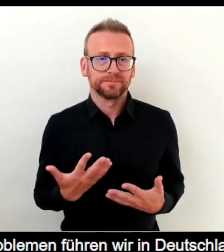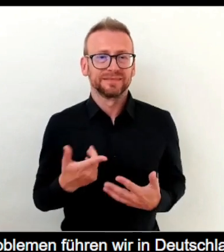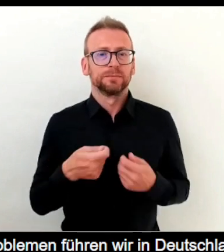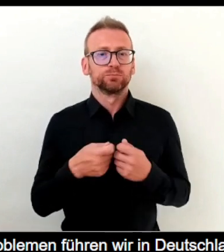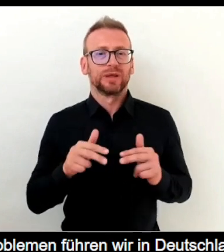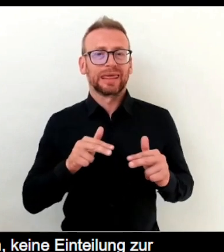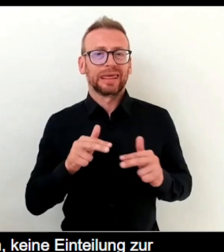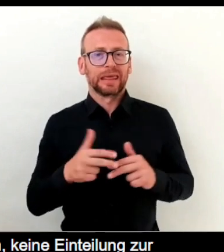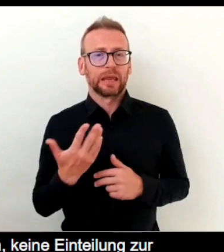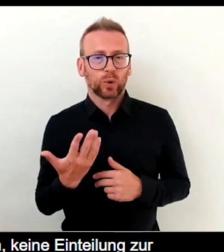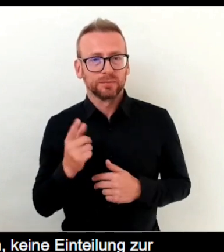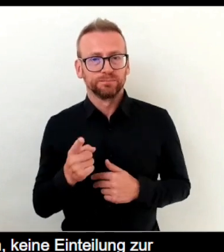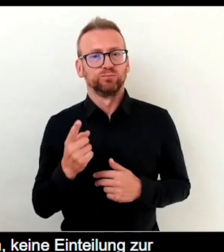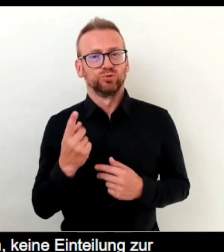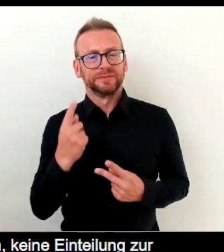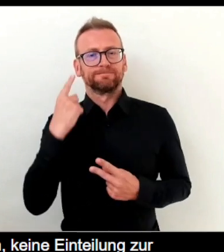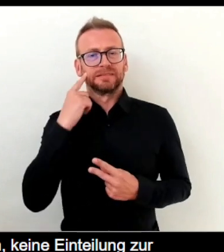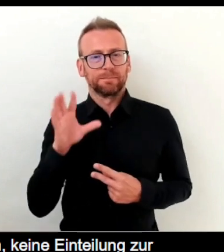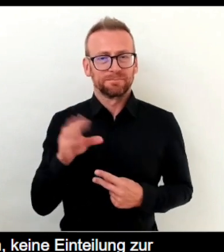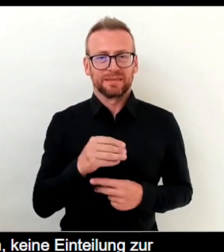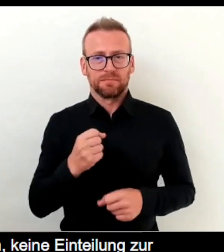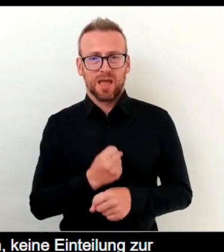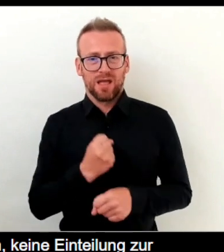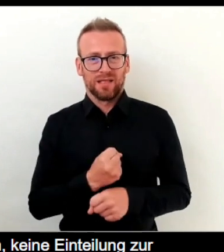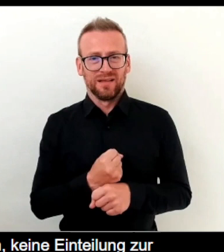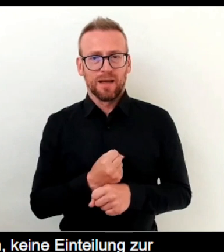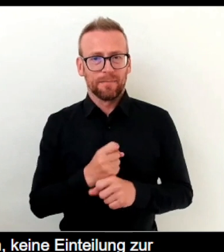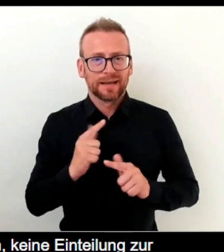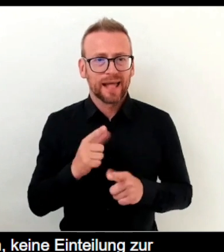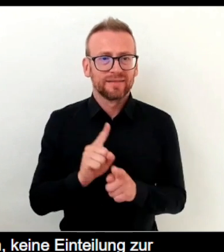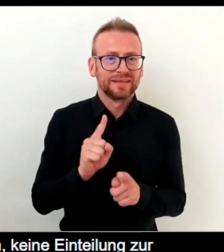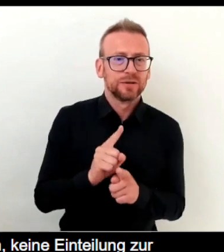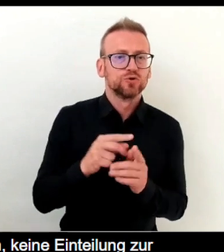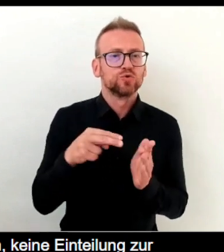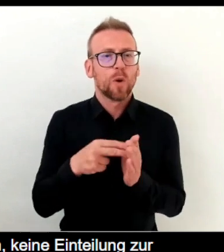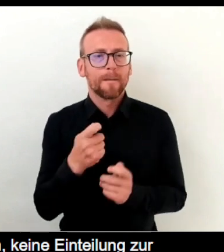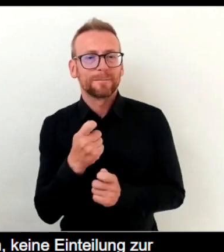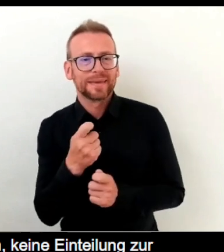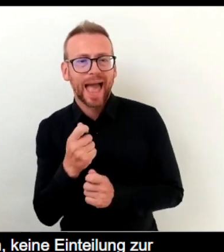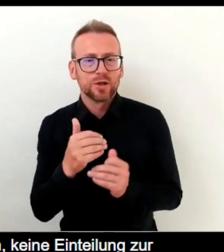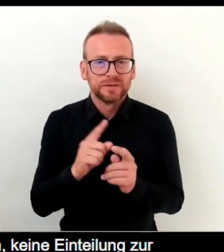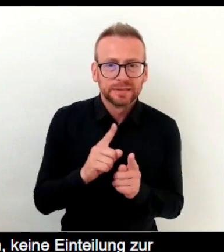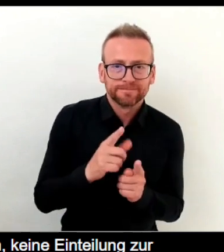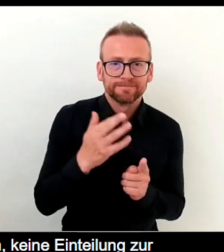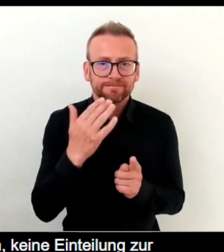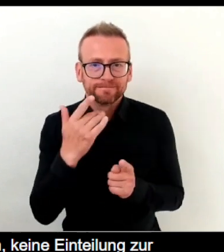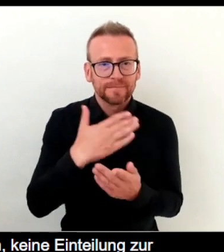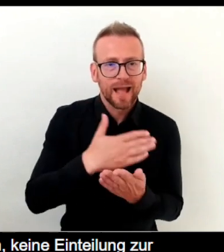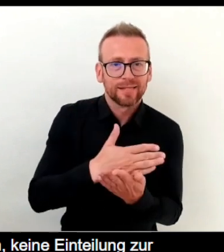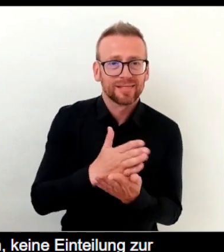einem Löwen gefahndet wurde, das war dann doch nicht so. Bei uns können wir bestätigen, dass wir in Bayern Wölfe haben und Fischotter haben, die ganze